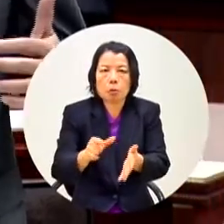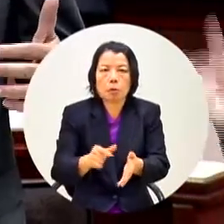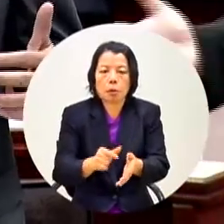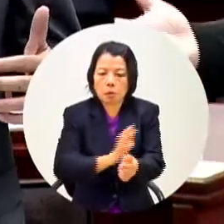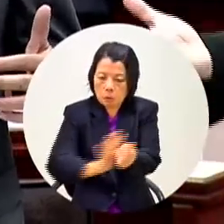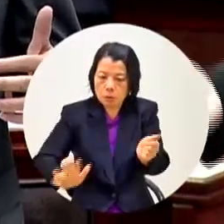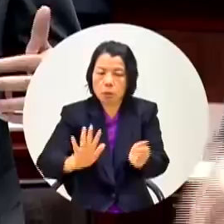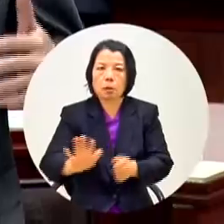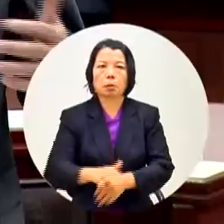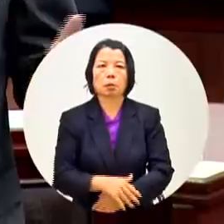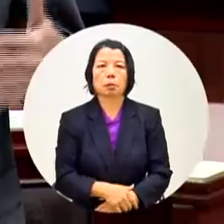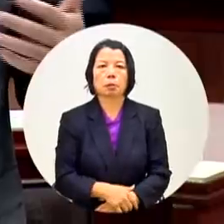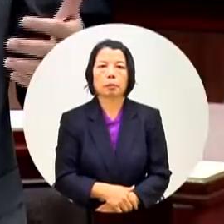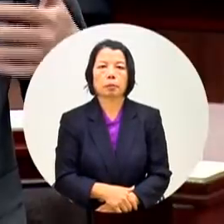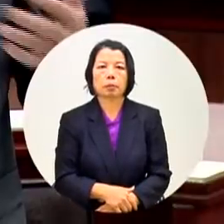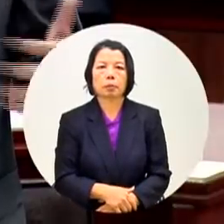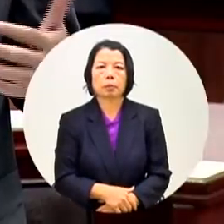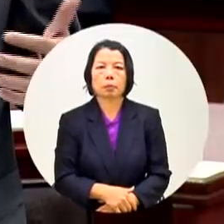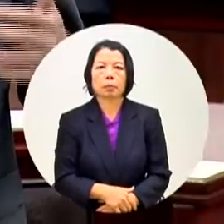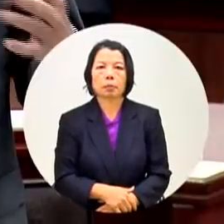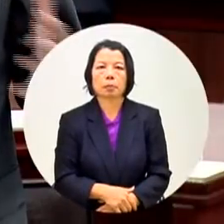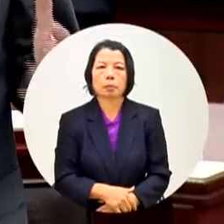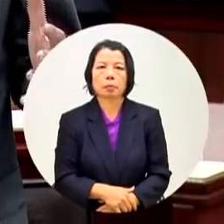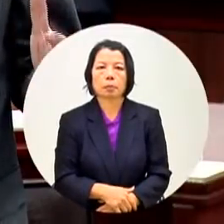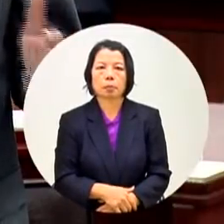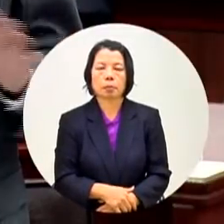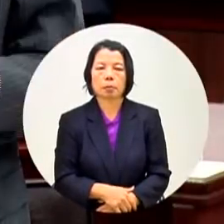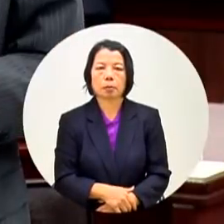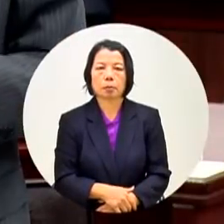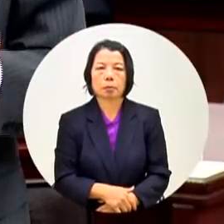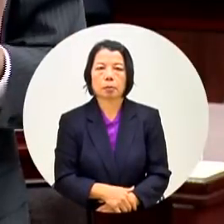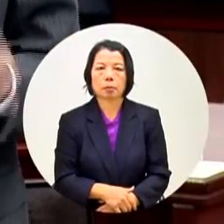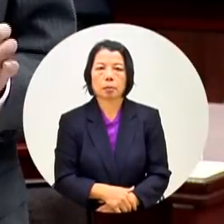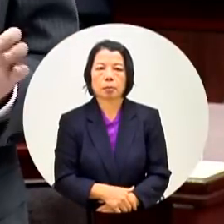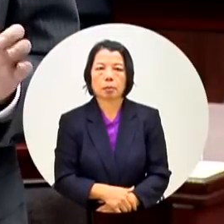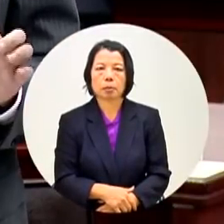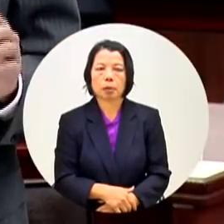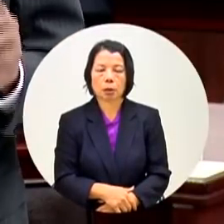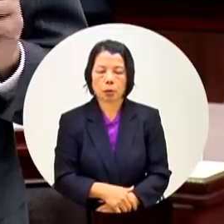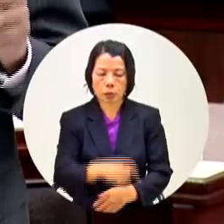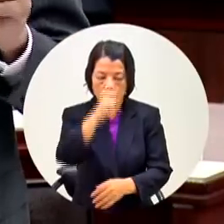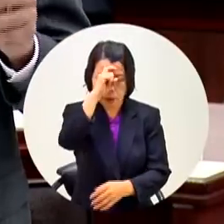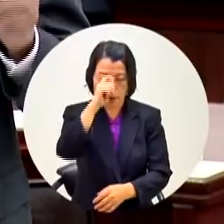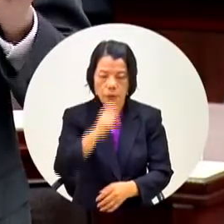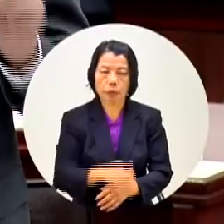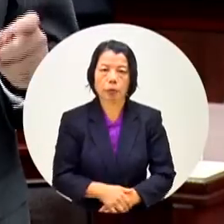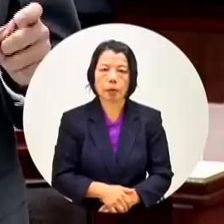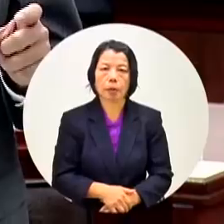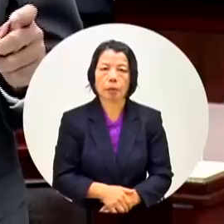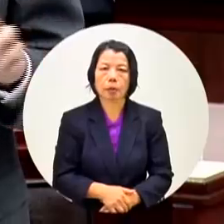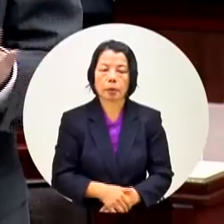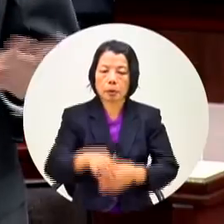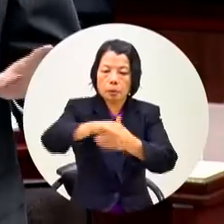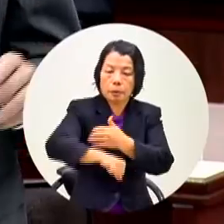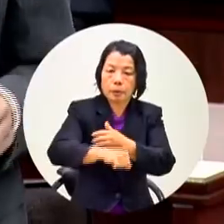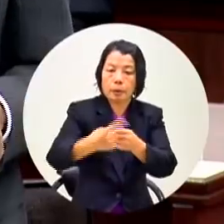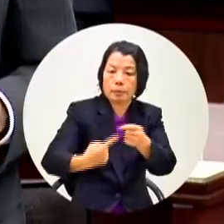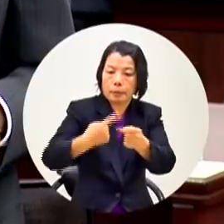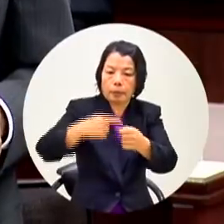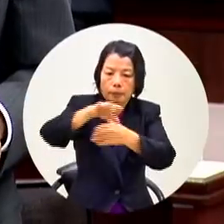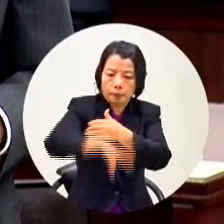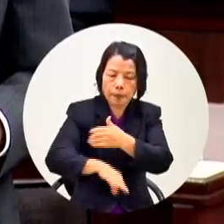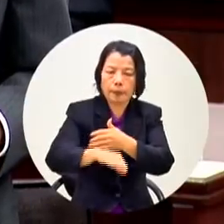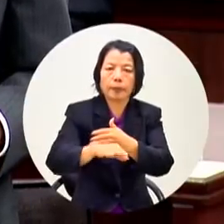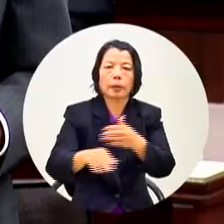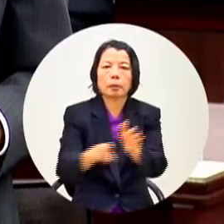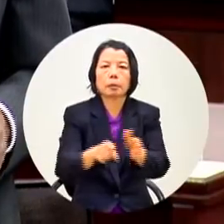我们对，没错，我们是希望下半年把这个报告做出来，专家学的评估报告做出来之后，我会跟大家